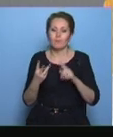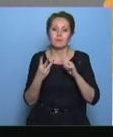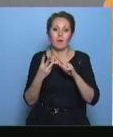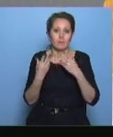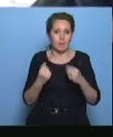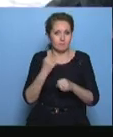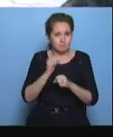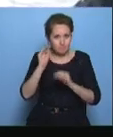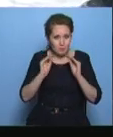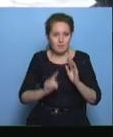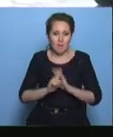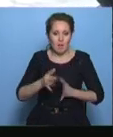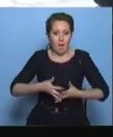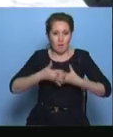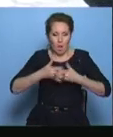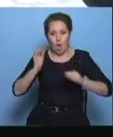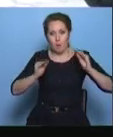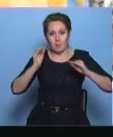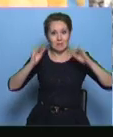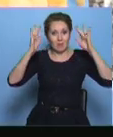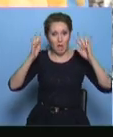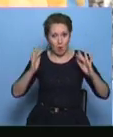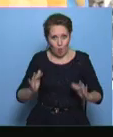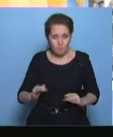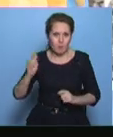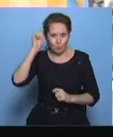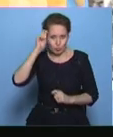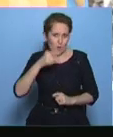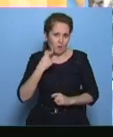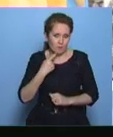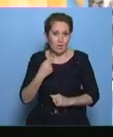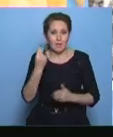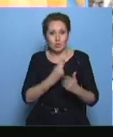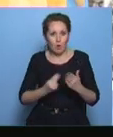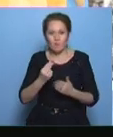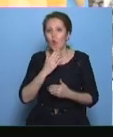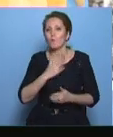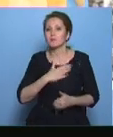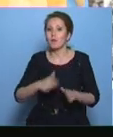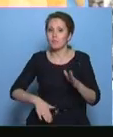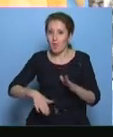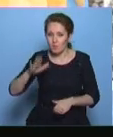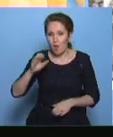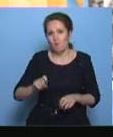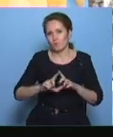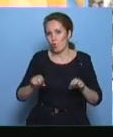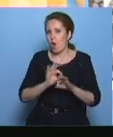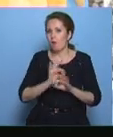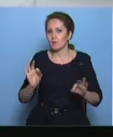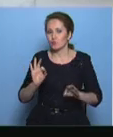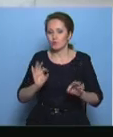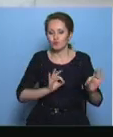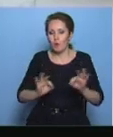Сначала сделал каркас, затем облепил фигурку снегом. Мужчина говорит, рисовать любит с детства, а в школе отлично чертил